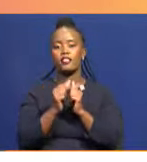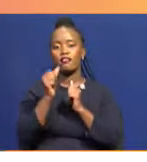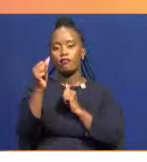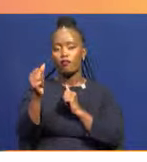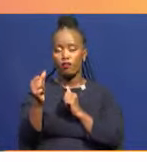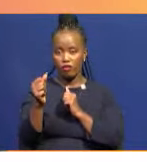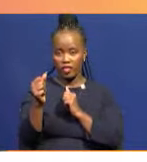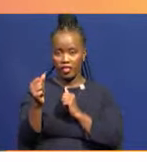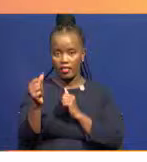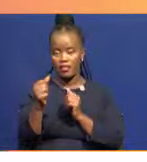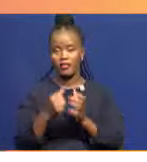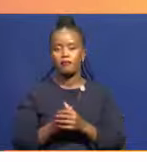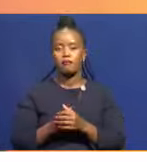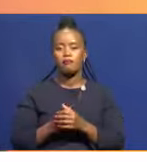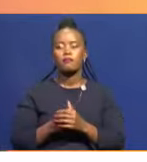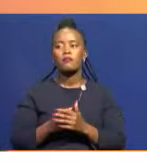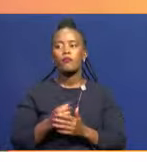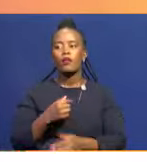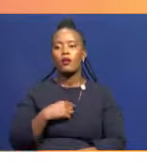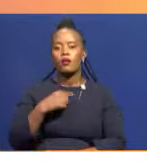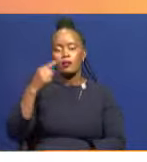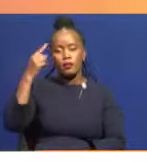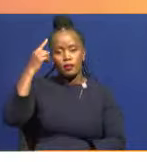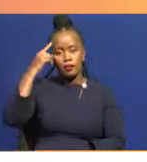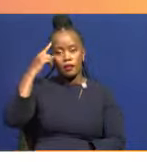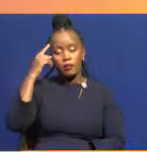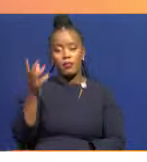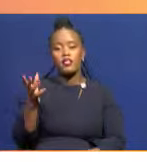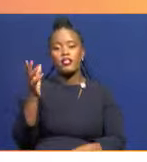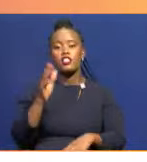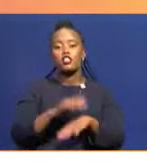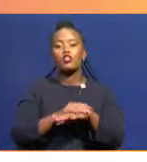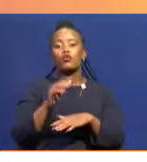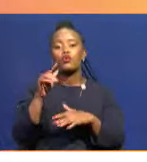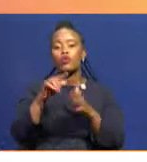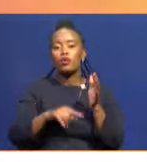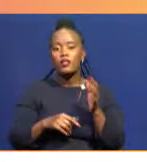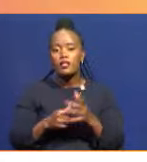2015. Ningeonelea ni vyema iweze kuangaliwa hili.